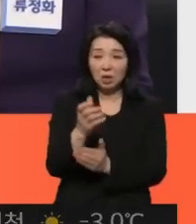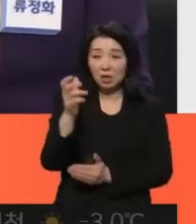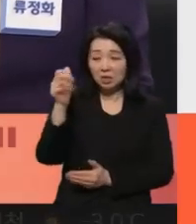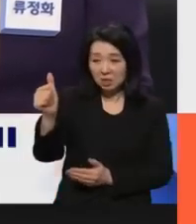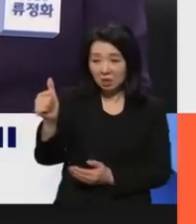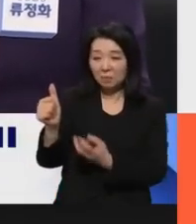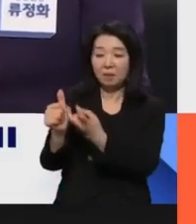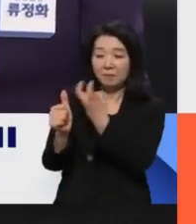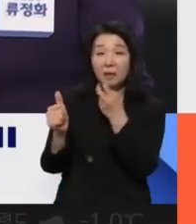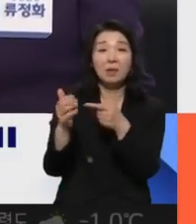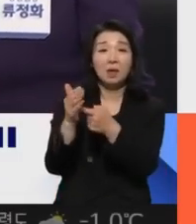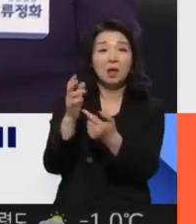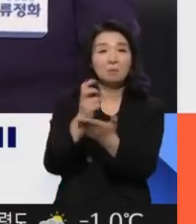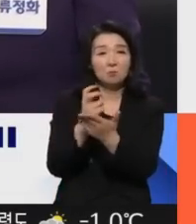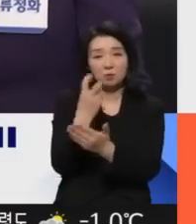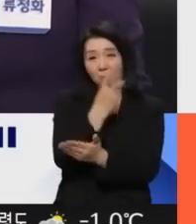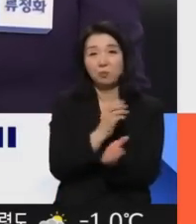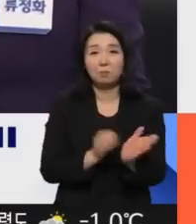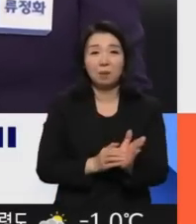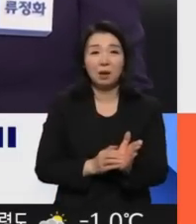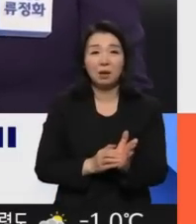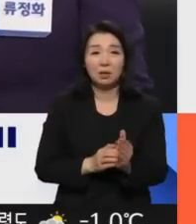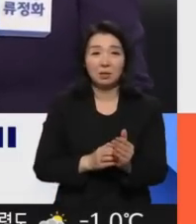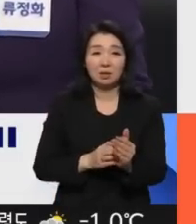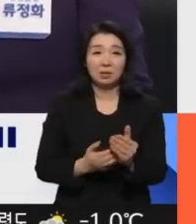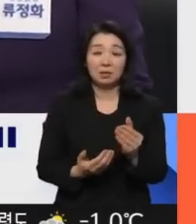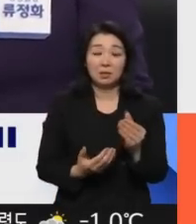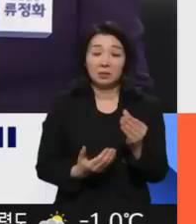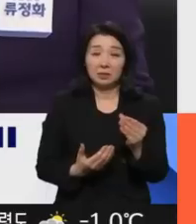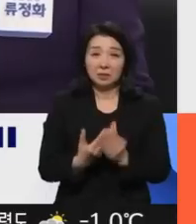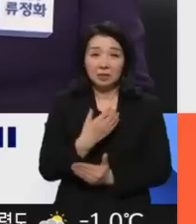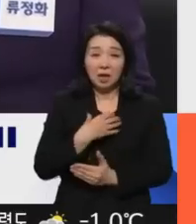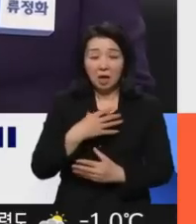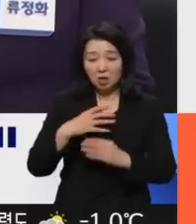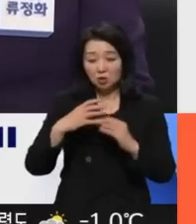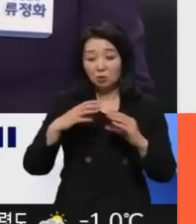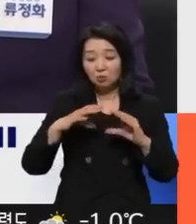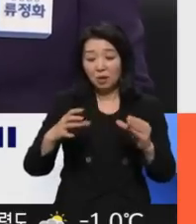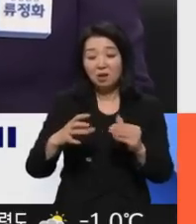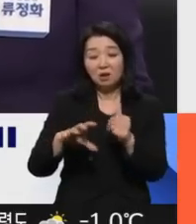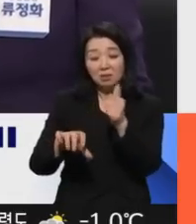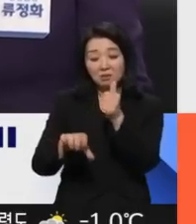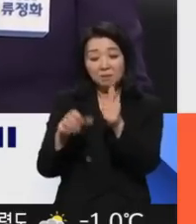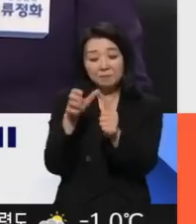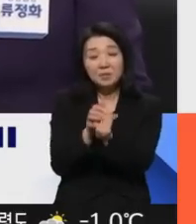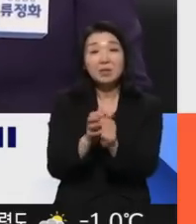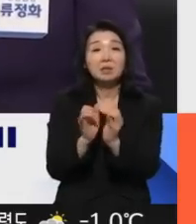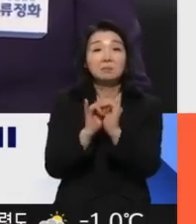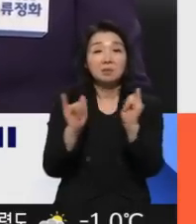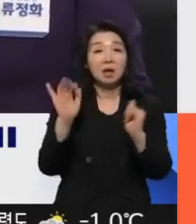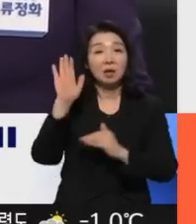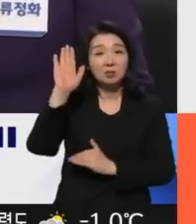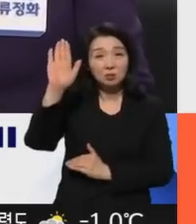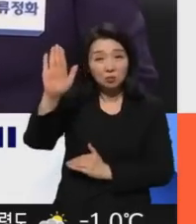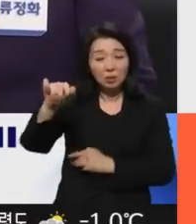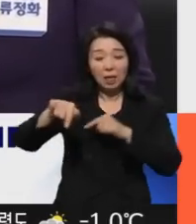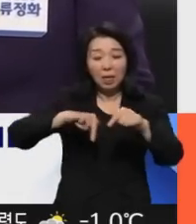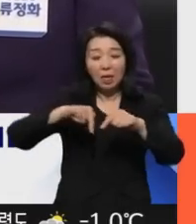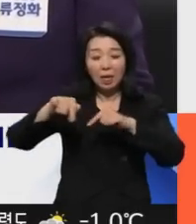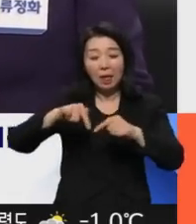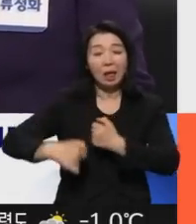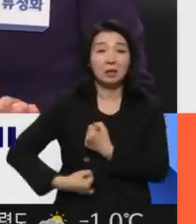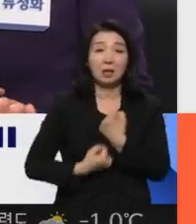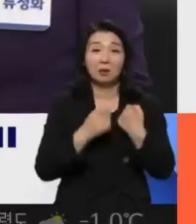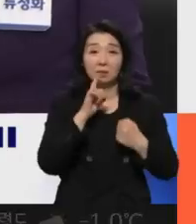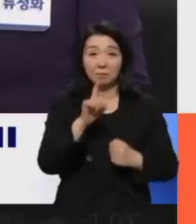법률 검토를 마쳤다는 입장입니다. 재난안전 분야의 책임자로서 예방 의무와 그 이후의 지휘를 소홀히 했다 이렇게 보고